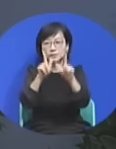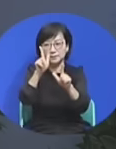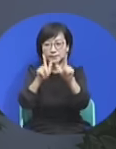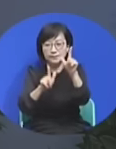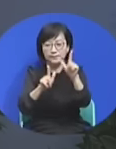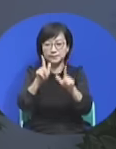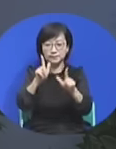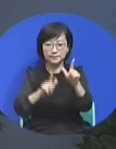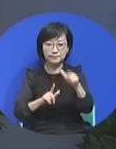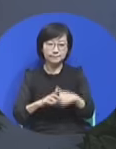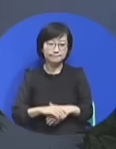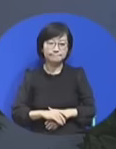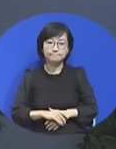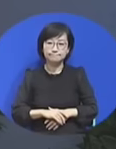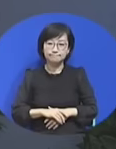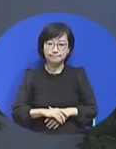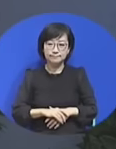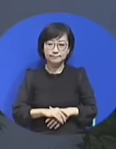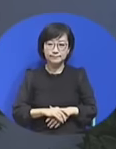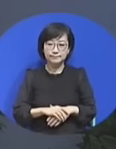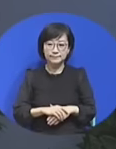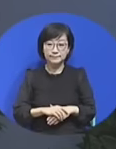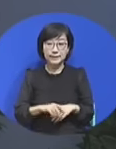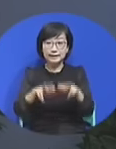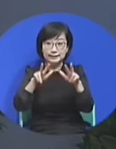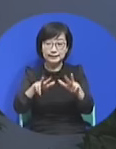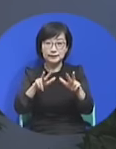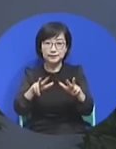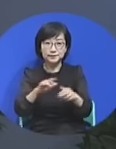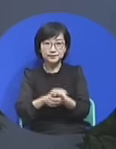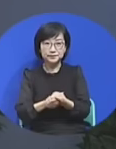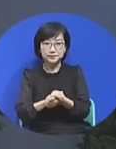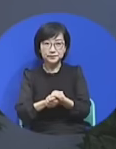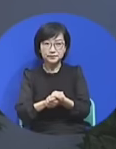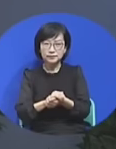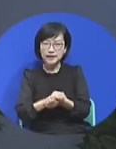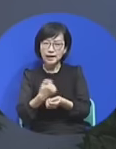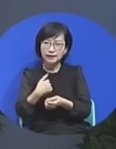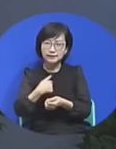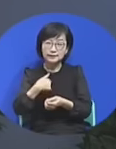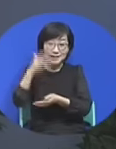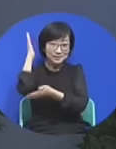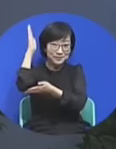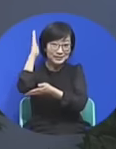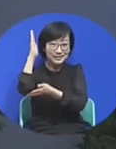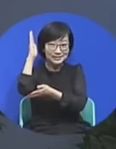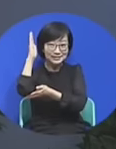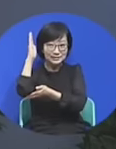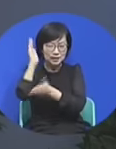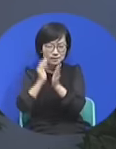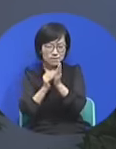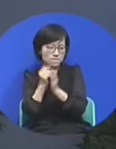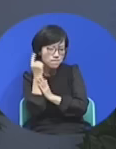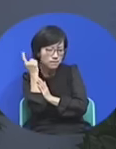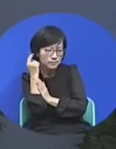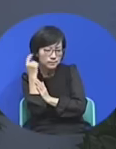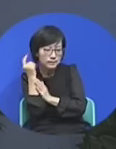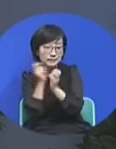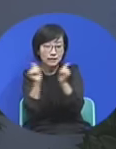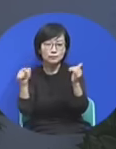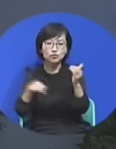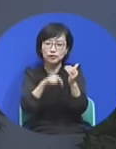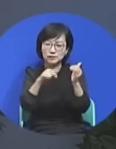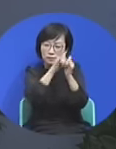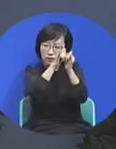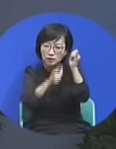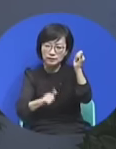It's so severe right now. 제 메시지를 듣는 분 가운데 역사를 공부 많이 한 분들도 계실 거 아니에요. I'm sure there are a lot of people who listen to the message who studied